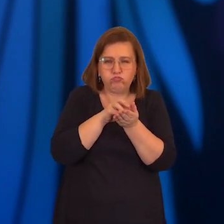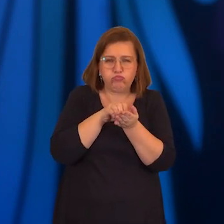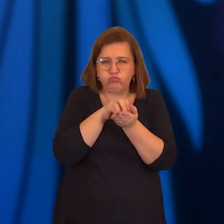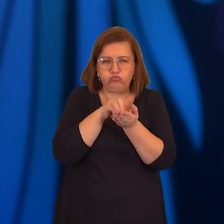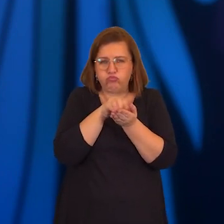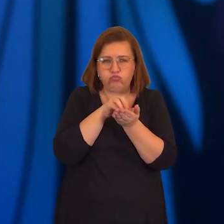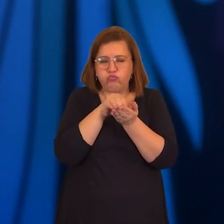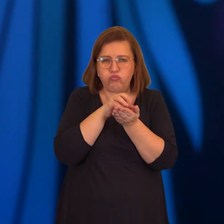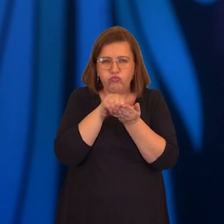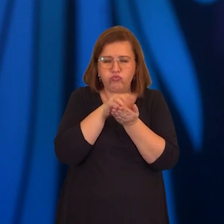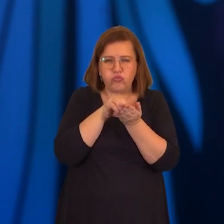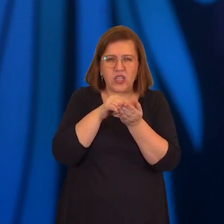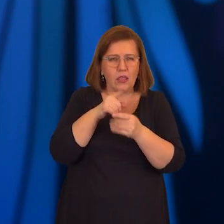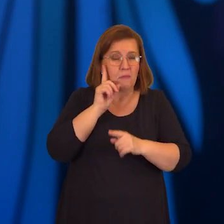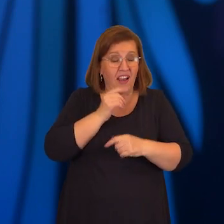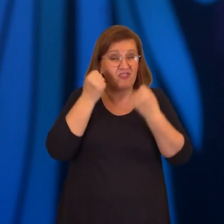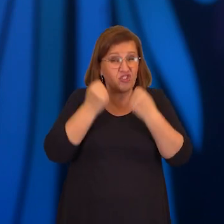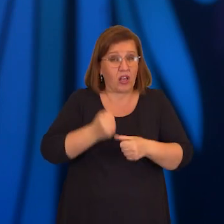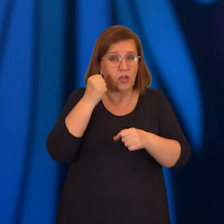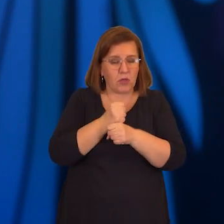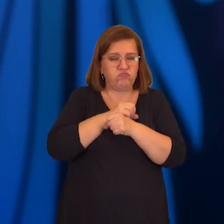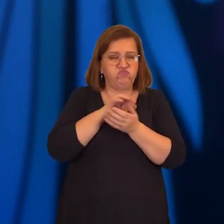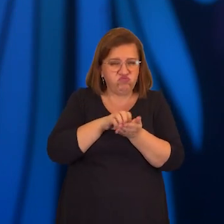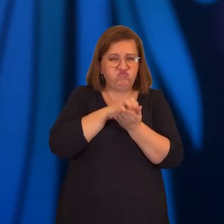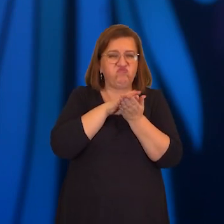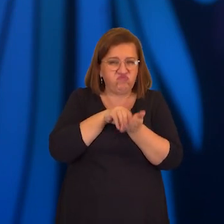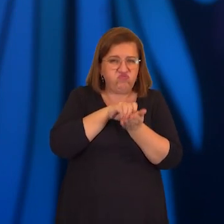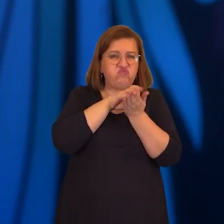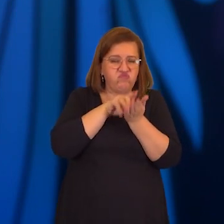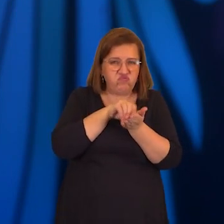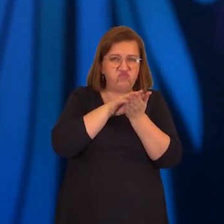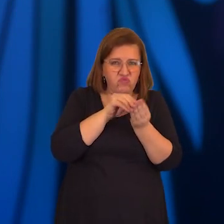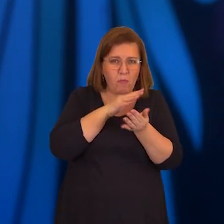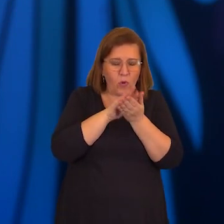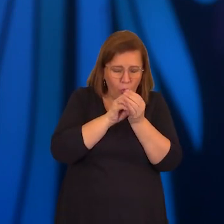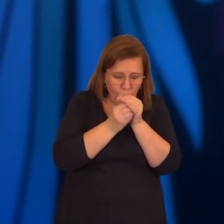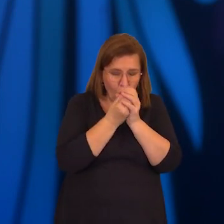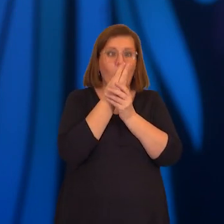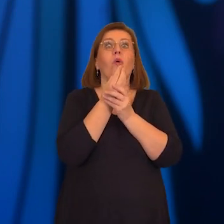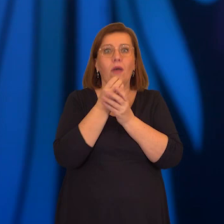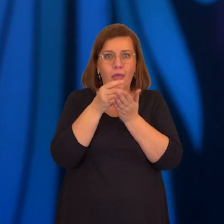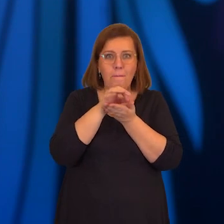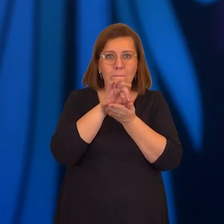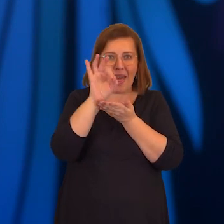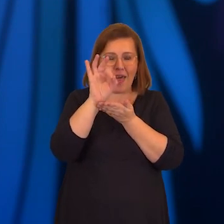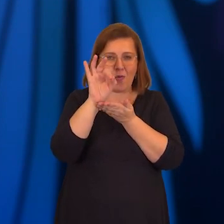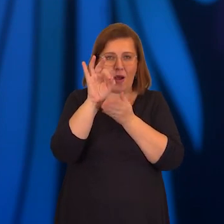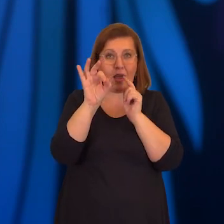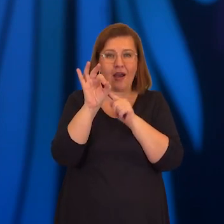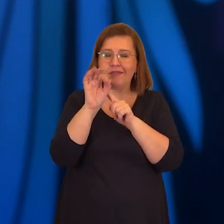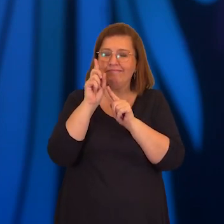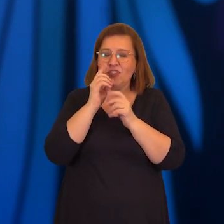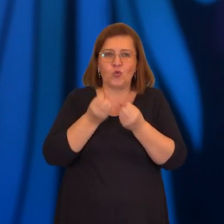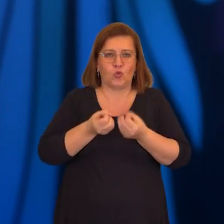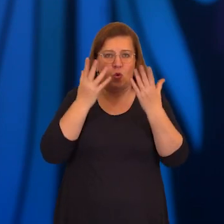Małże później w mozolnej i ciężkiej pracy przekształcają to zanieczyszczenie w cud natury. Ten cud natury jest później